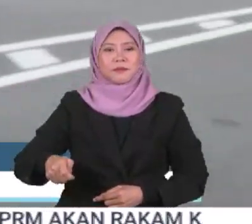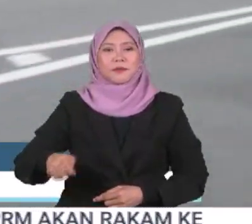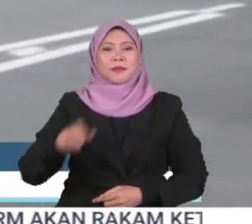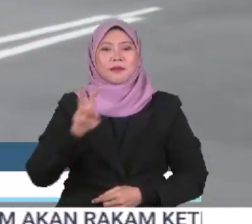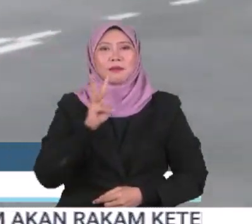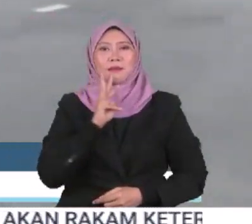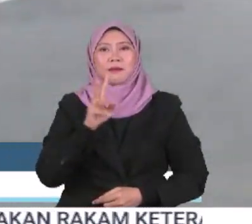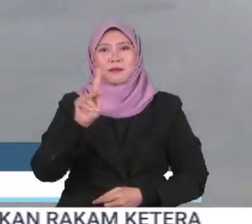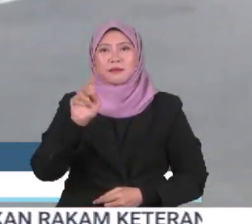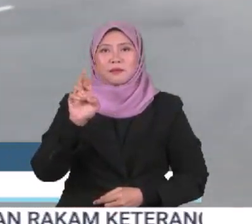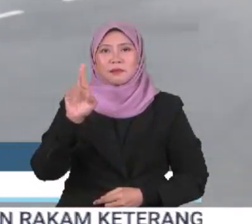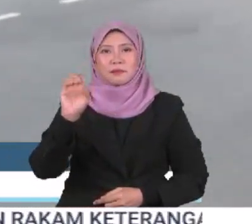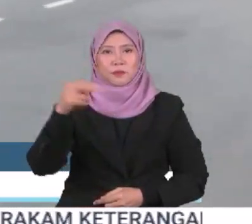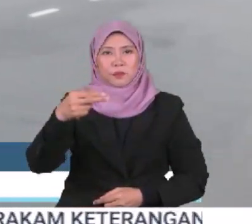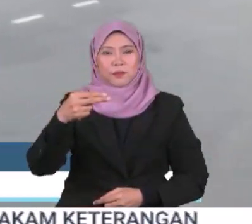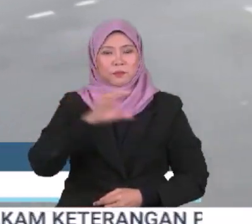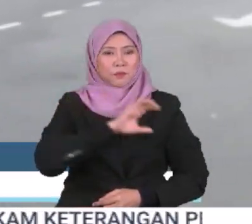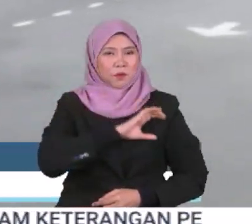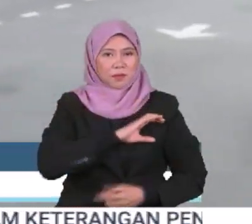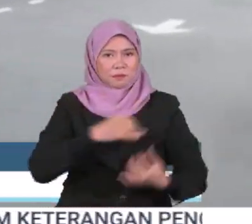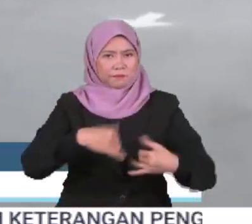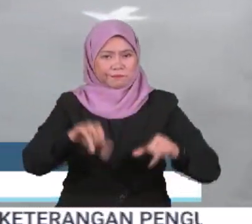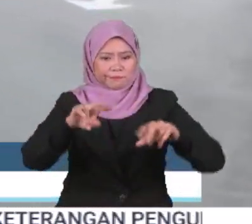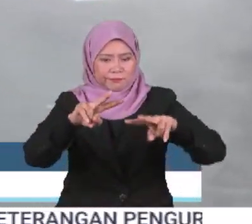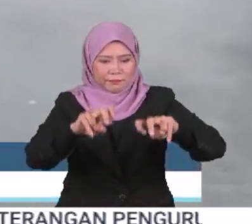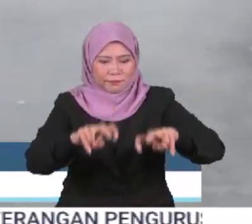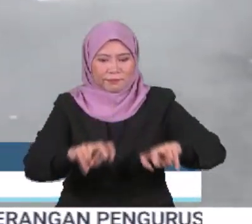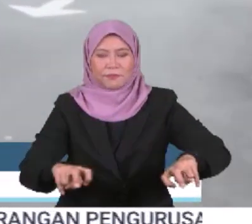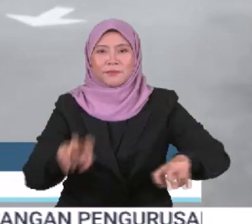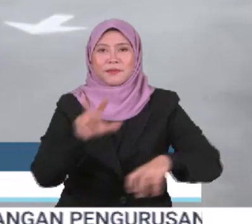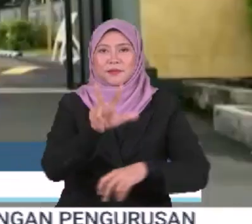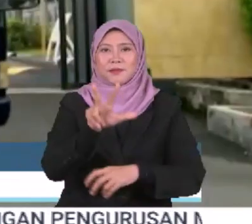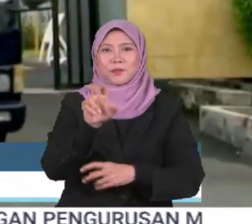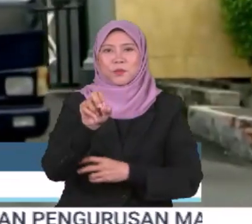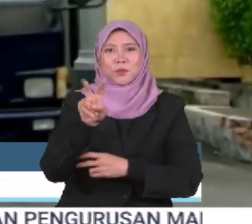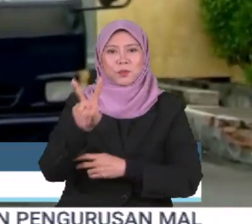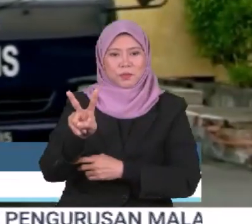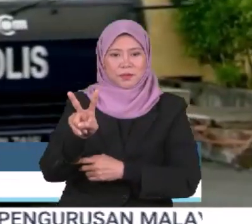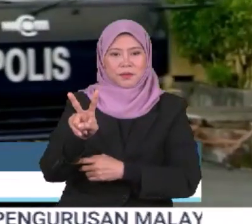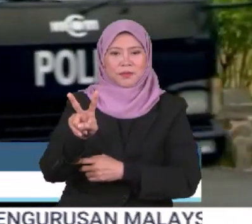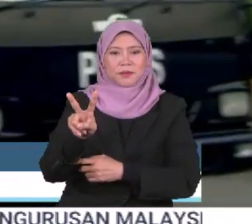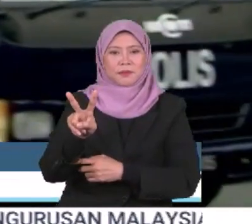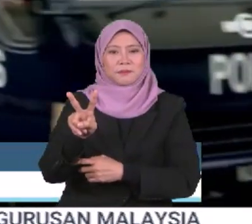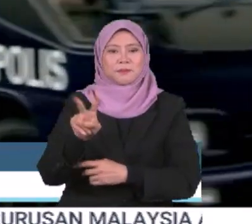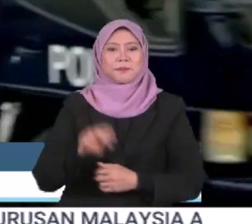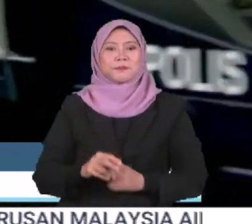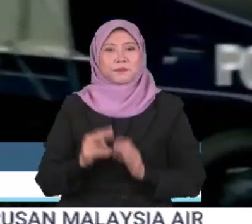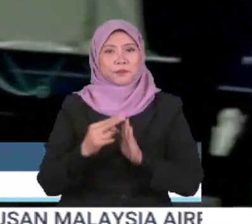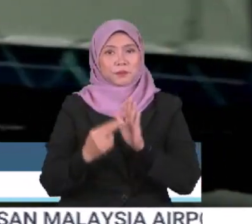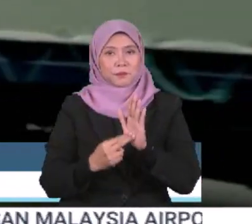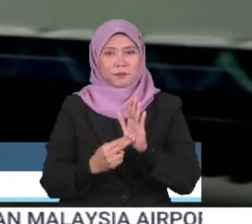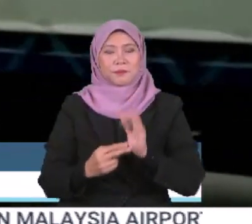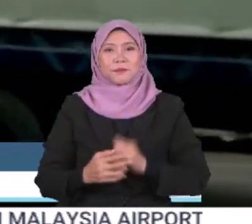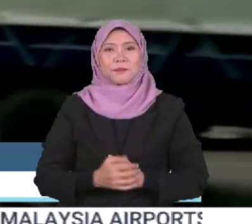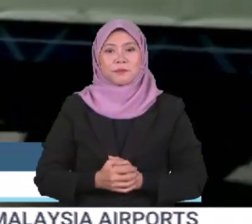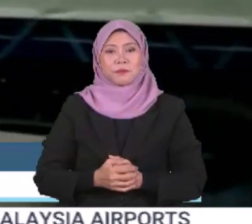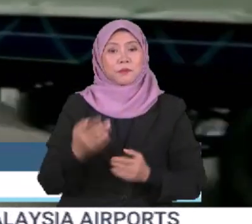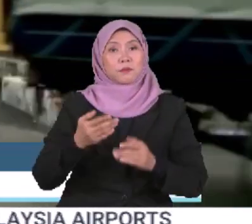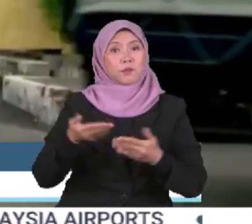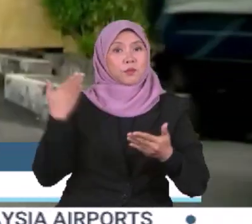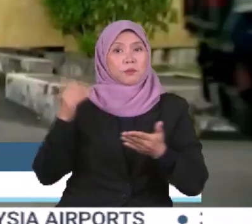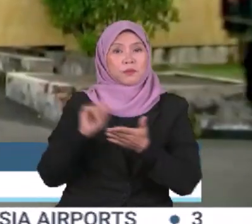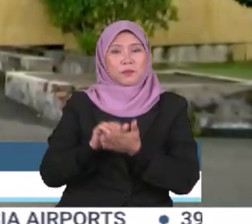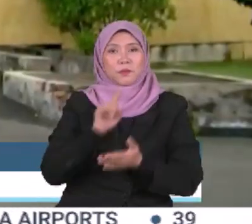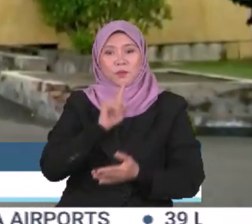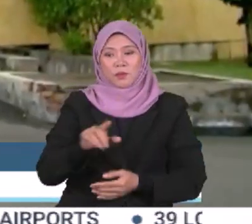air keruh polis menjalankan siasatan kes mengikut seksyen 302 kanun keseksaan sebelum ini media melaporkan